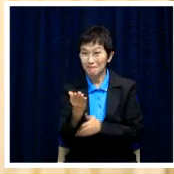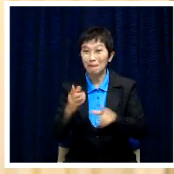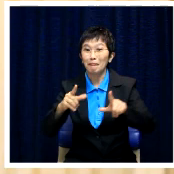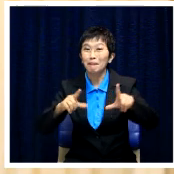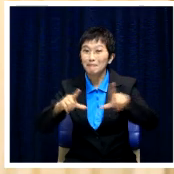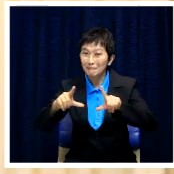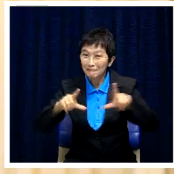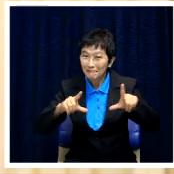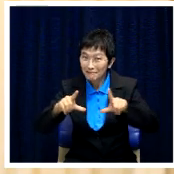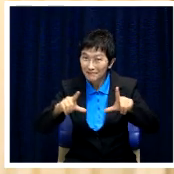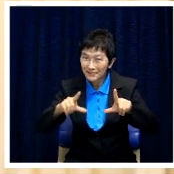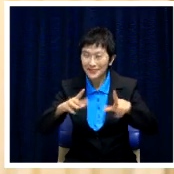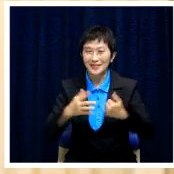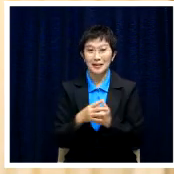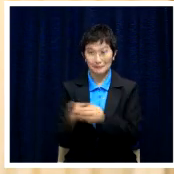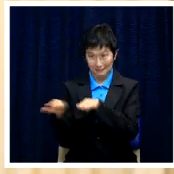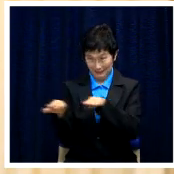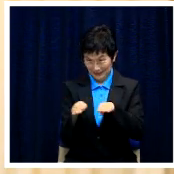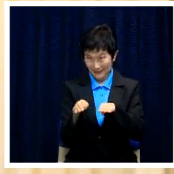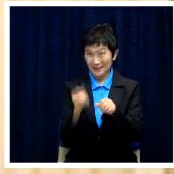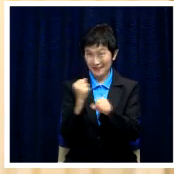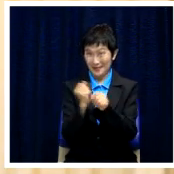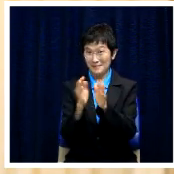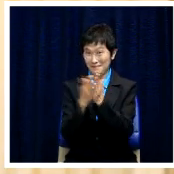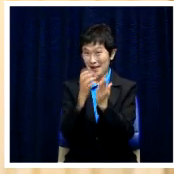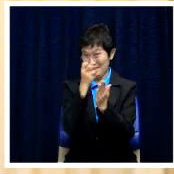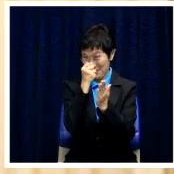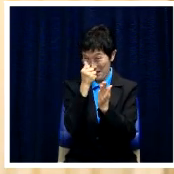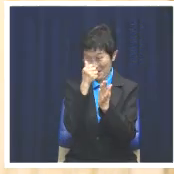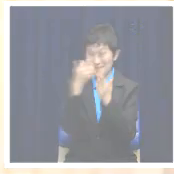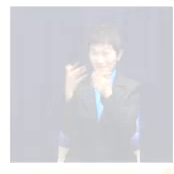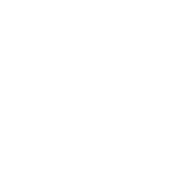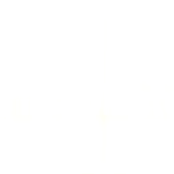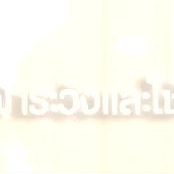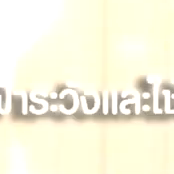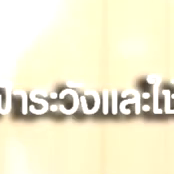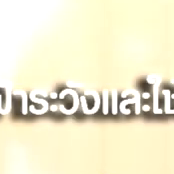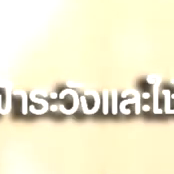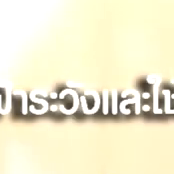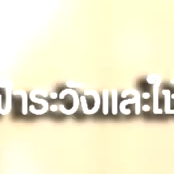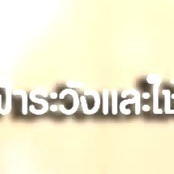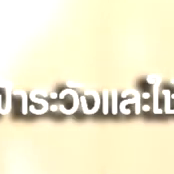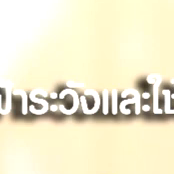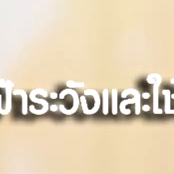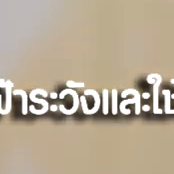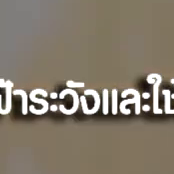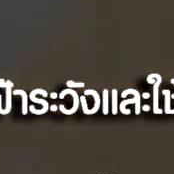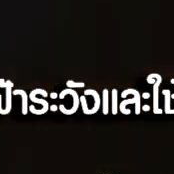แล้วนะคะเดี๋ยวเราจะไปทำแบบทดสอบกันแล้วก็เข้าสู่บทเรียนที่1ค่ะ